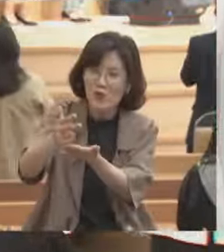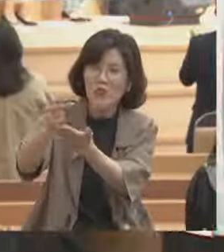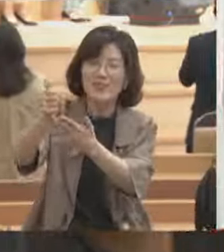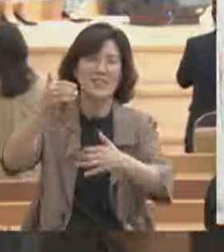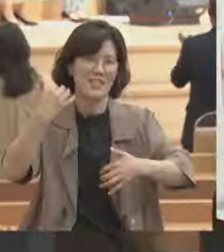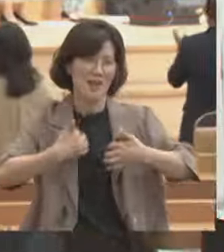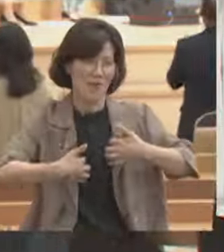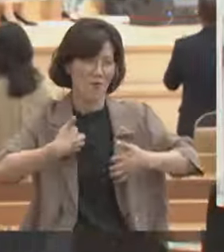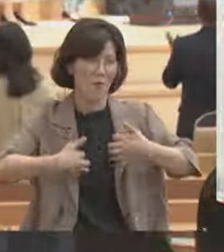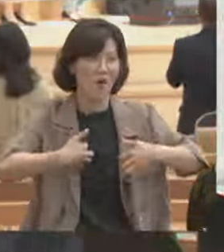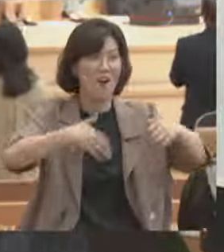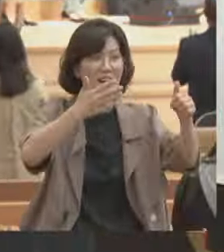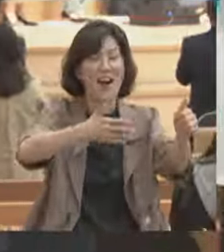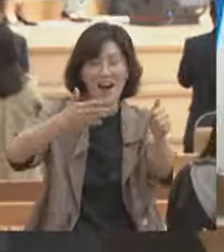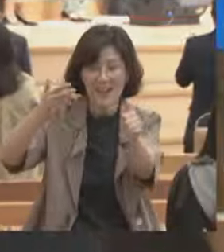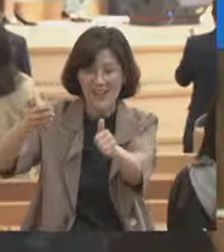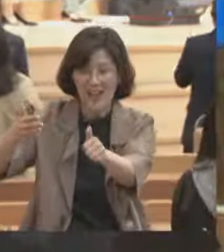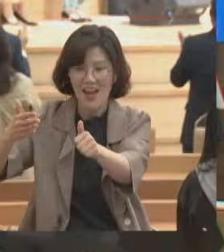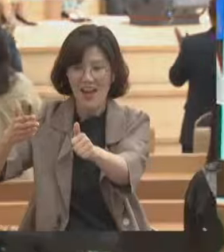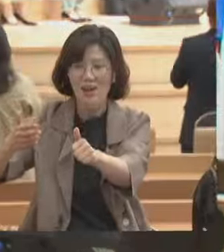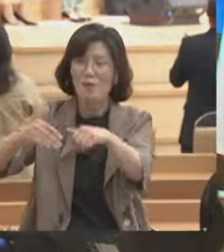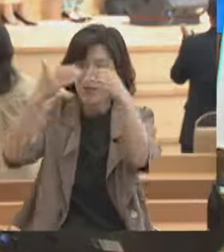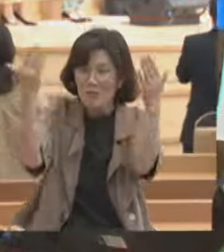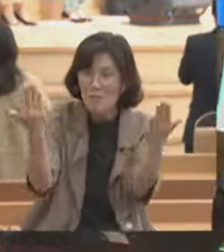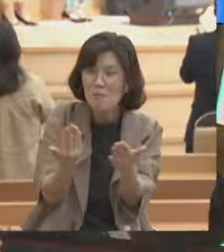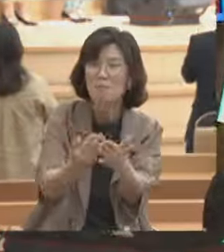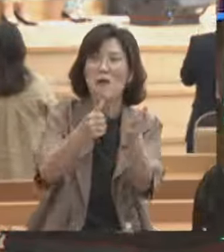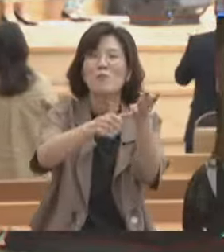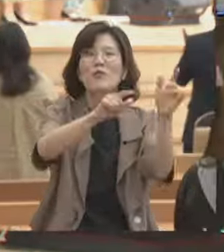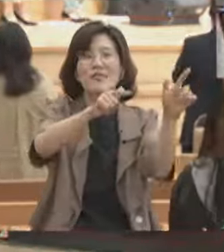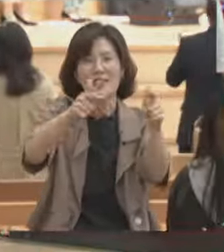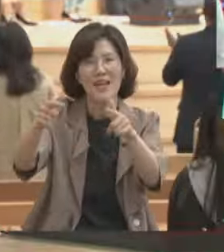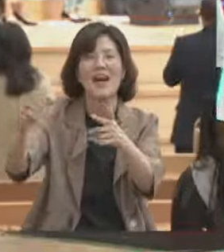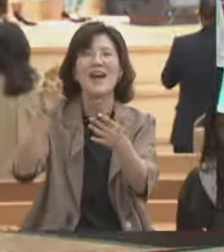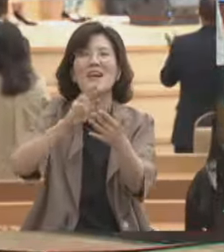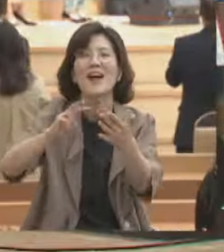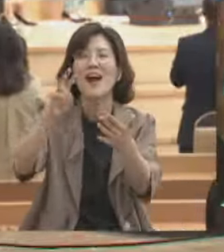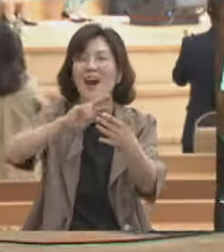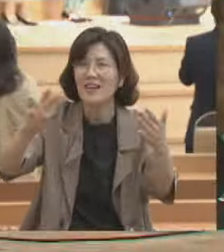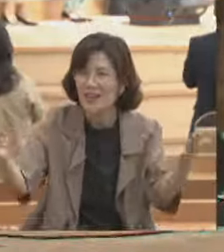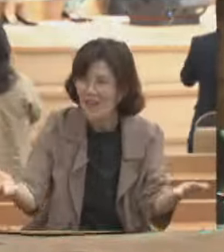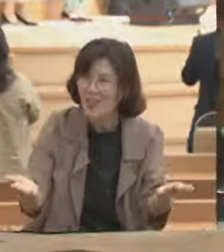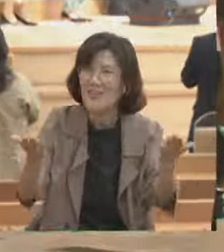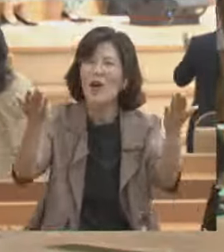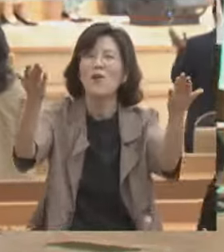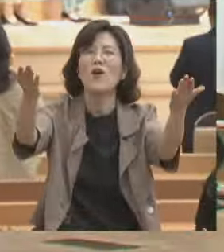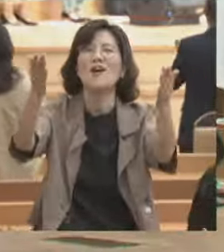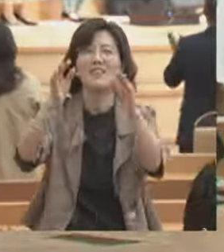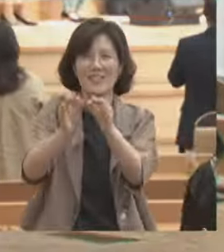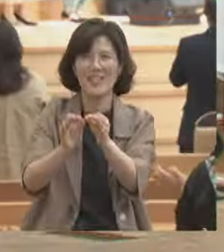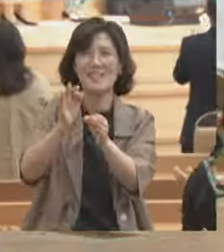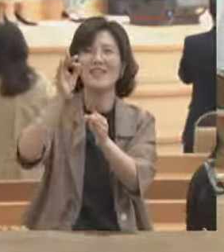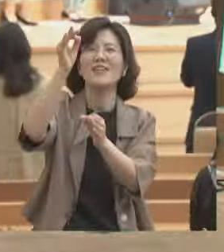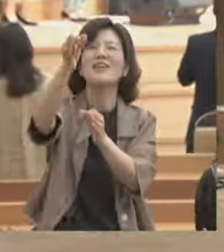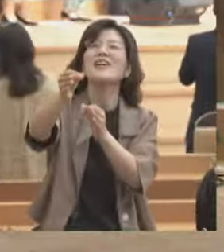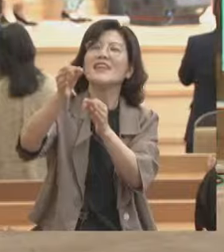전심으로 주를 즐거워하라. 모든 만물들아 찬양하라.